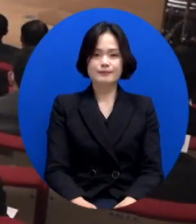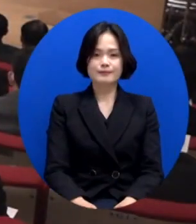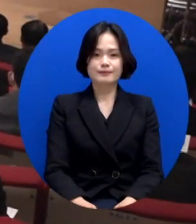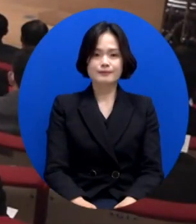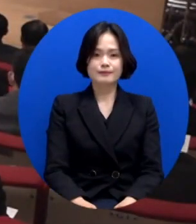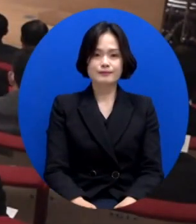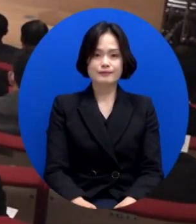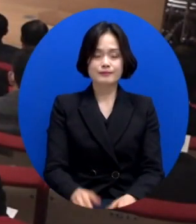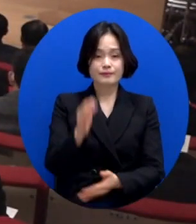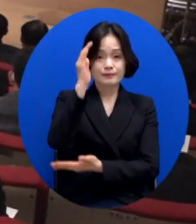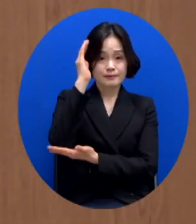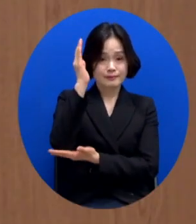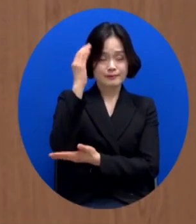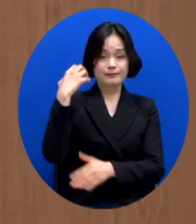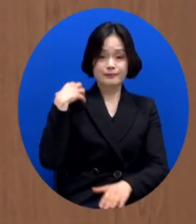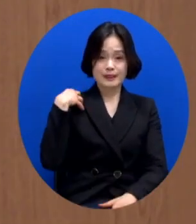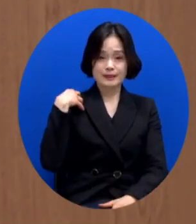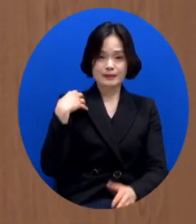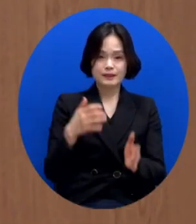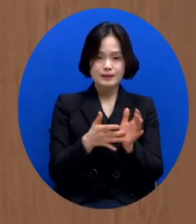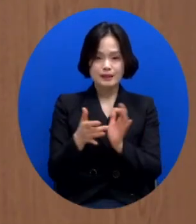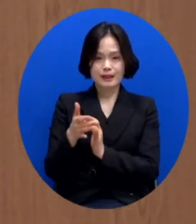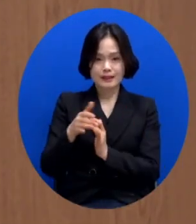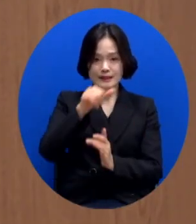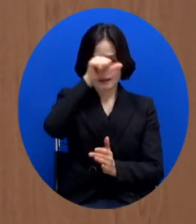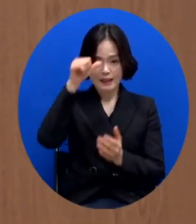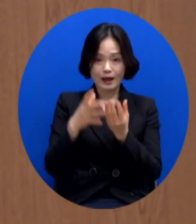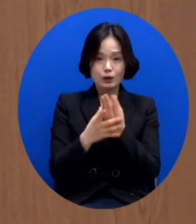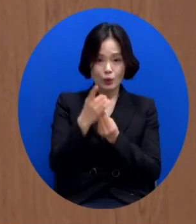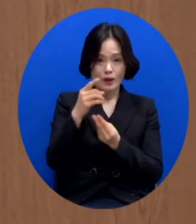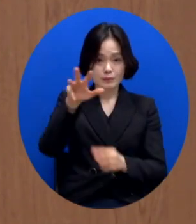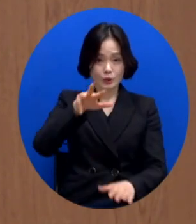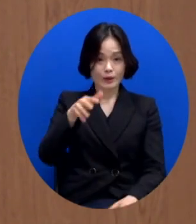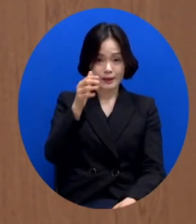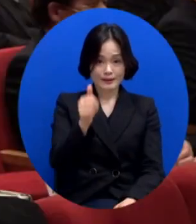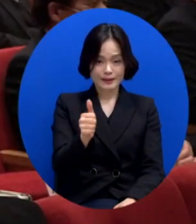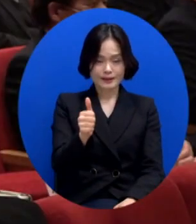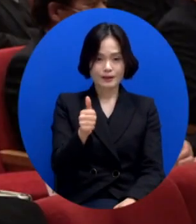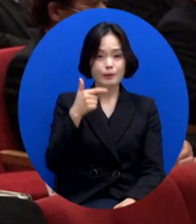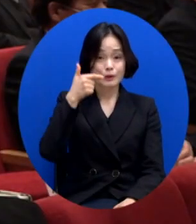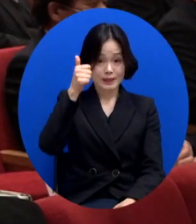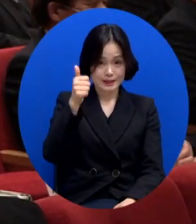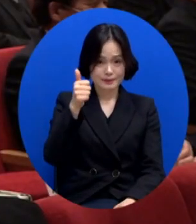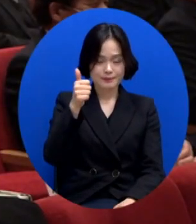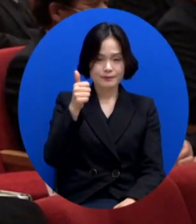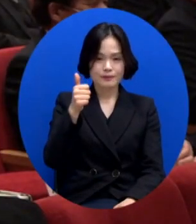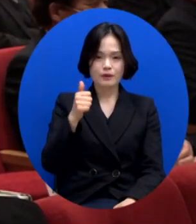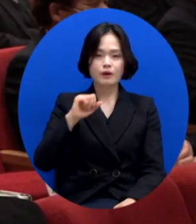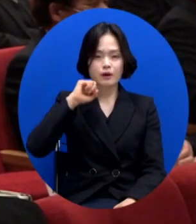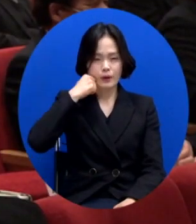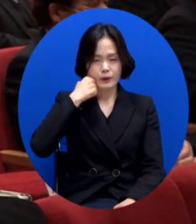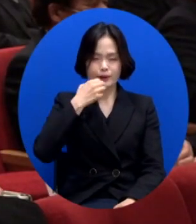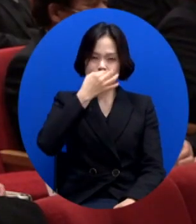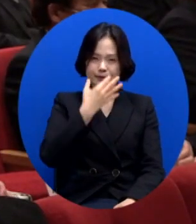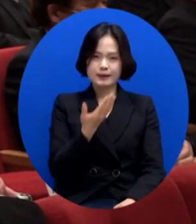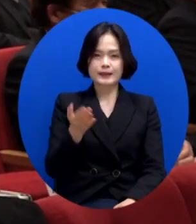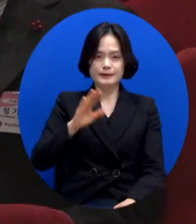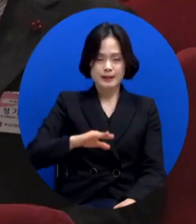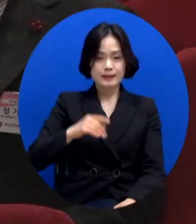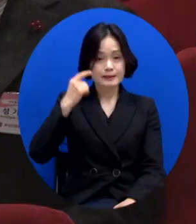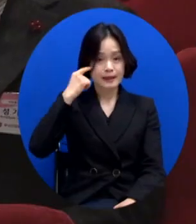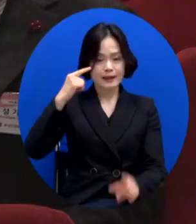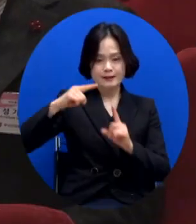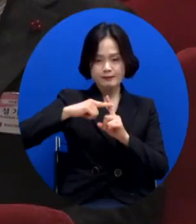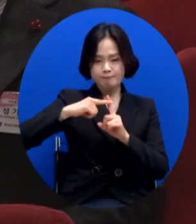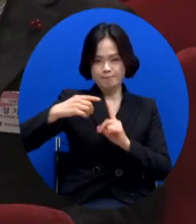예배에서 설교를 전한 예장 통합 총회장 신종 옥새는 어렵고 힘든 가운데 항상 긍정적인 생각을 갖고